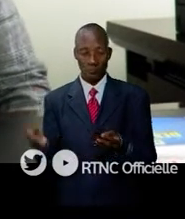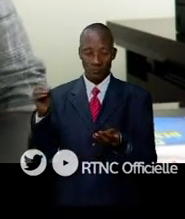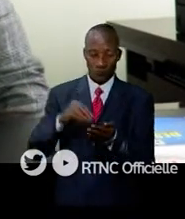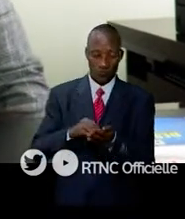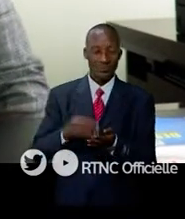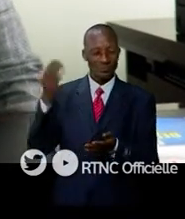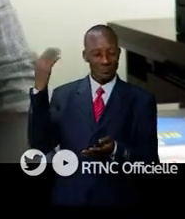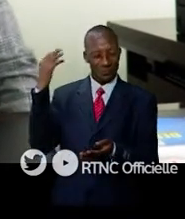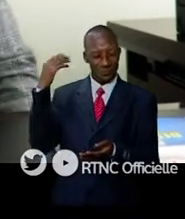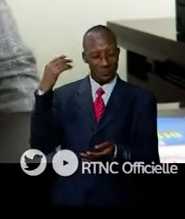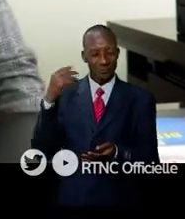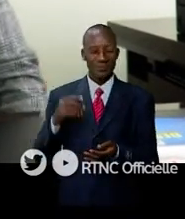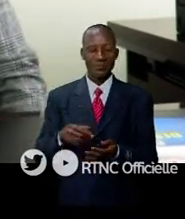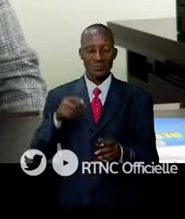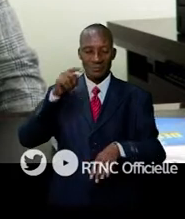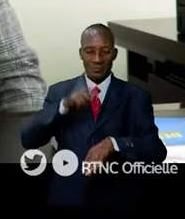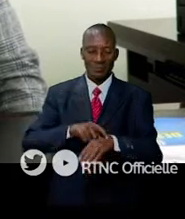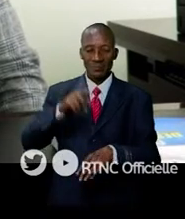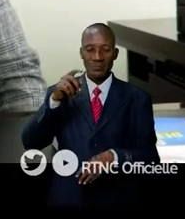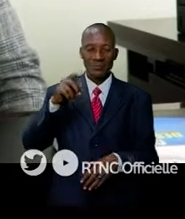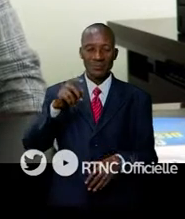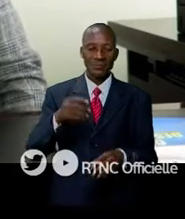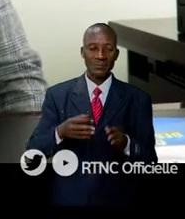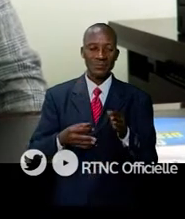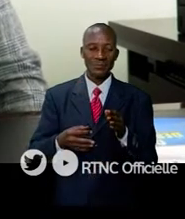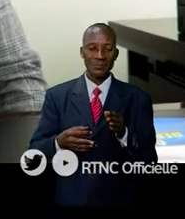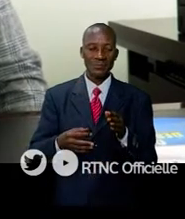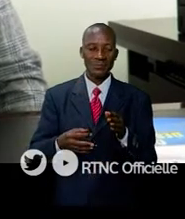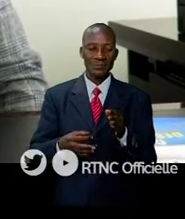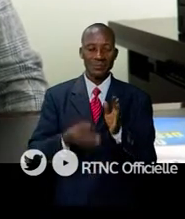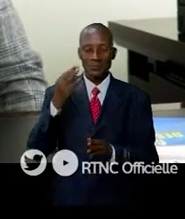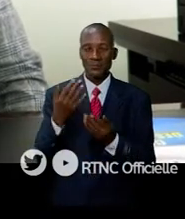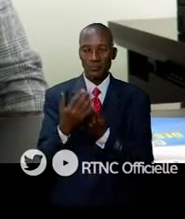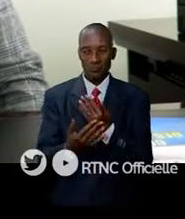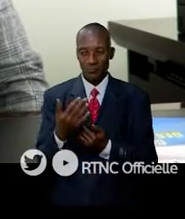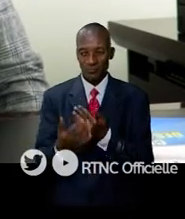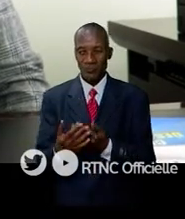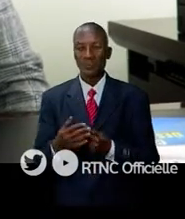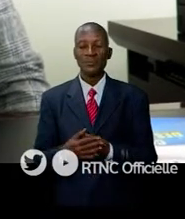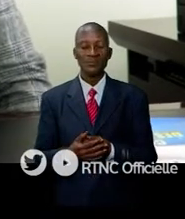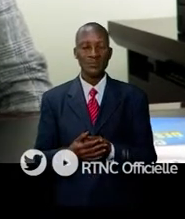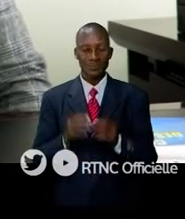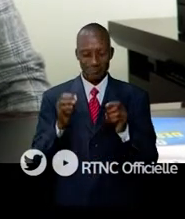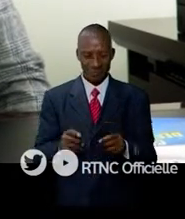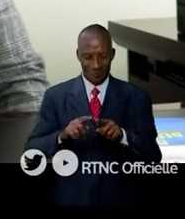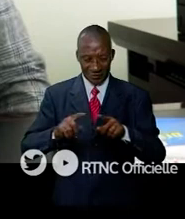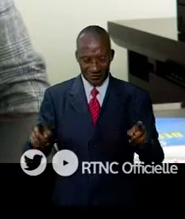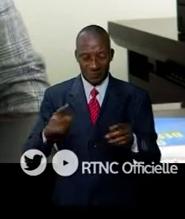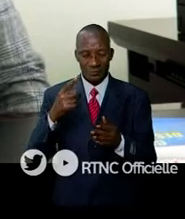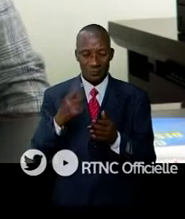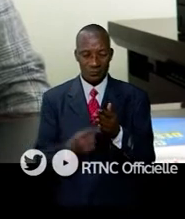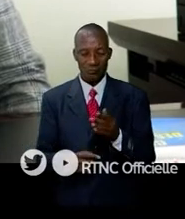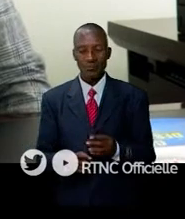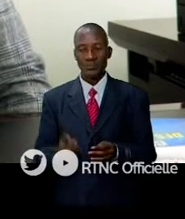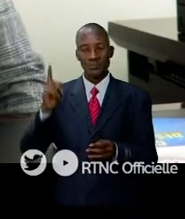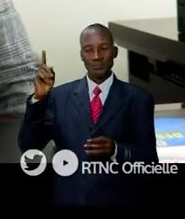13 juillet et la différence réside simplement dans le fait que dans le communiqué